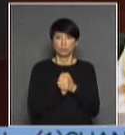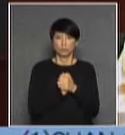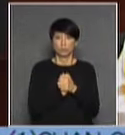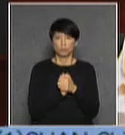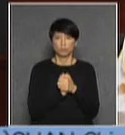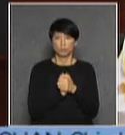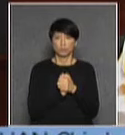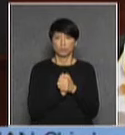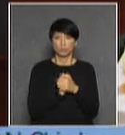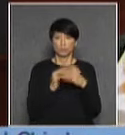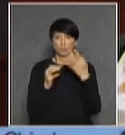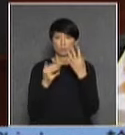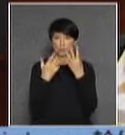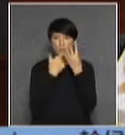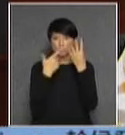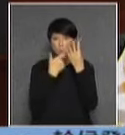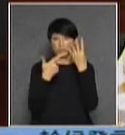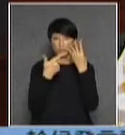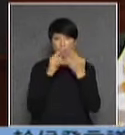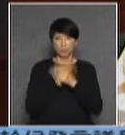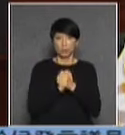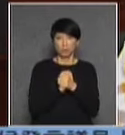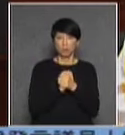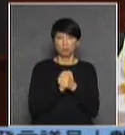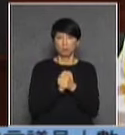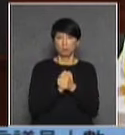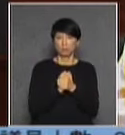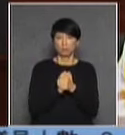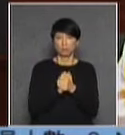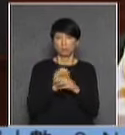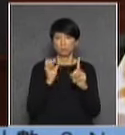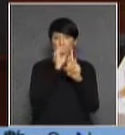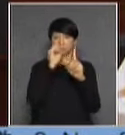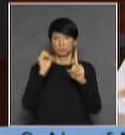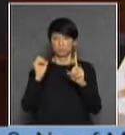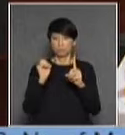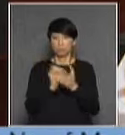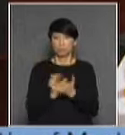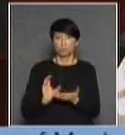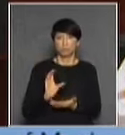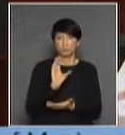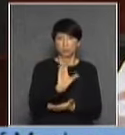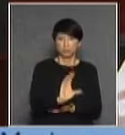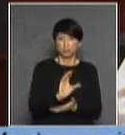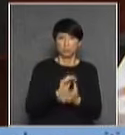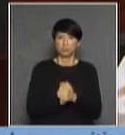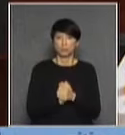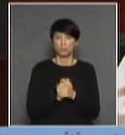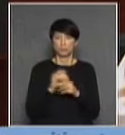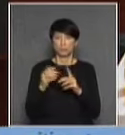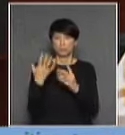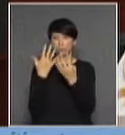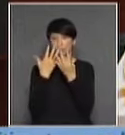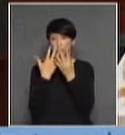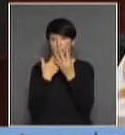用48元嚟筹嘅。即係话你捐100元俾佢，48元就去咗筹款嗰个嘅有关